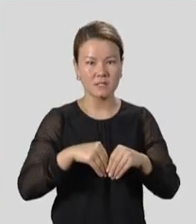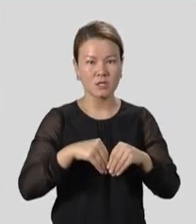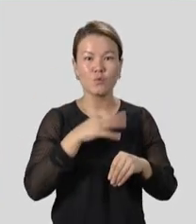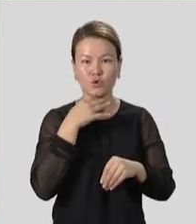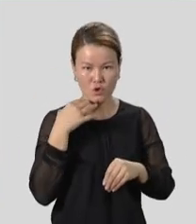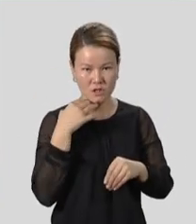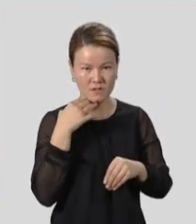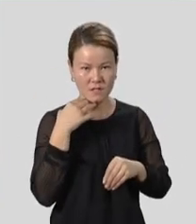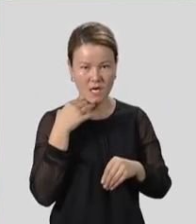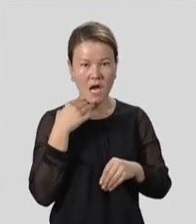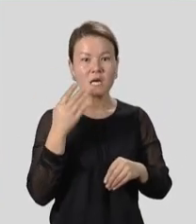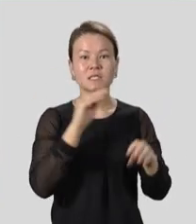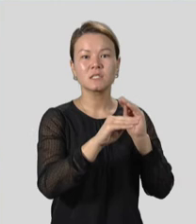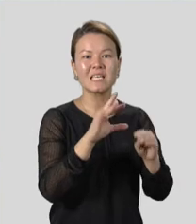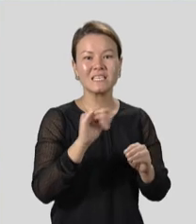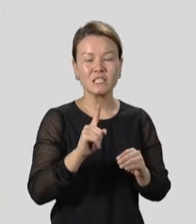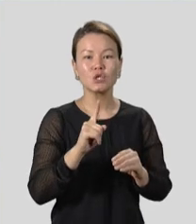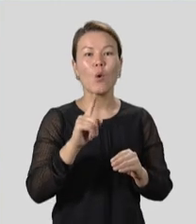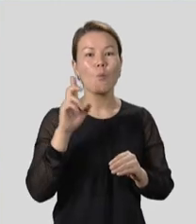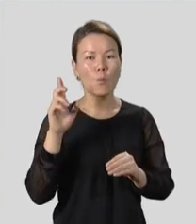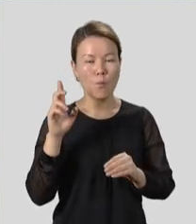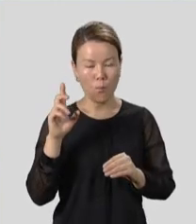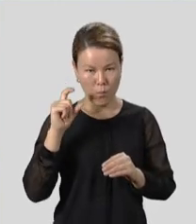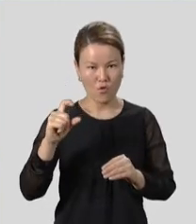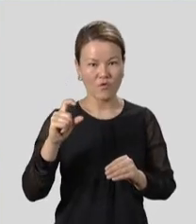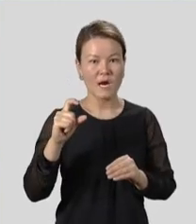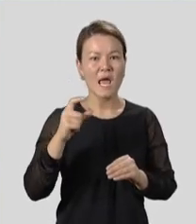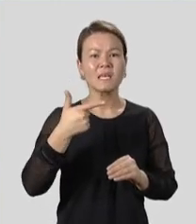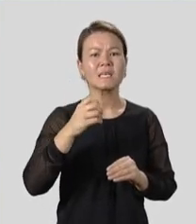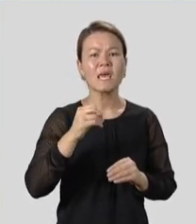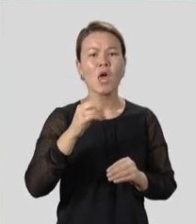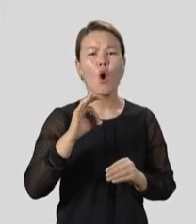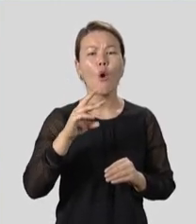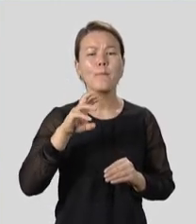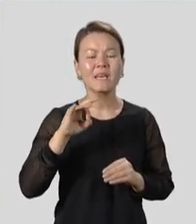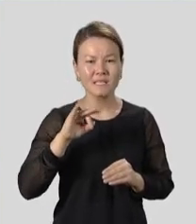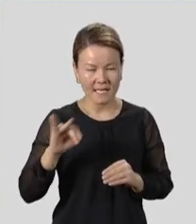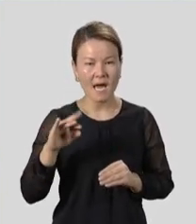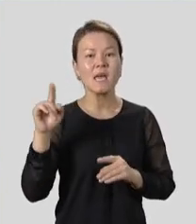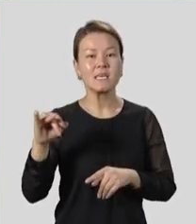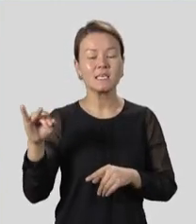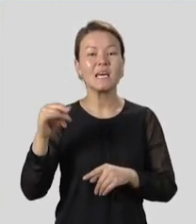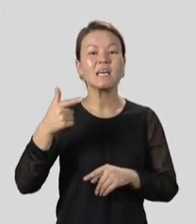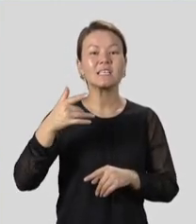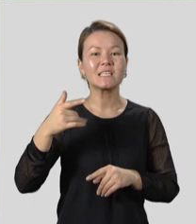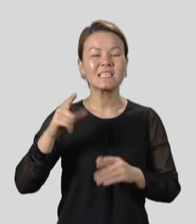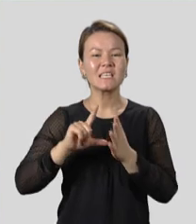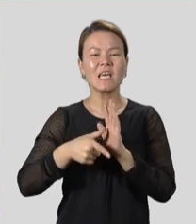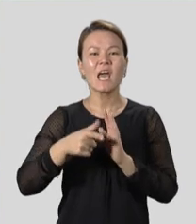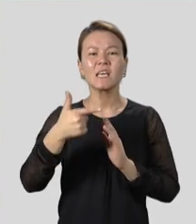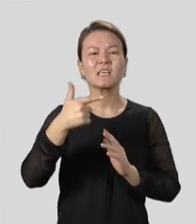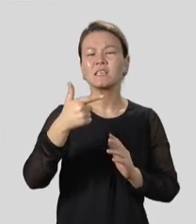объединение множеств, состоящих из букв слова «геометрия» и букв слова